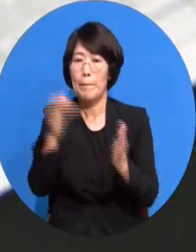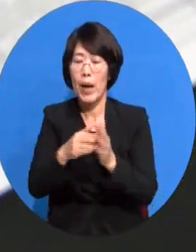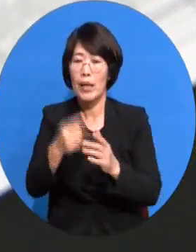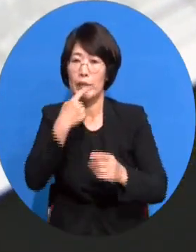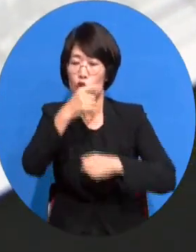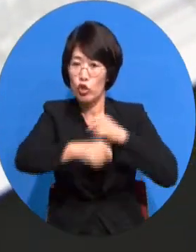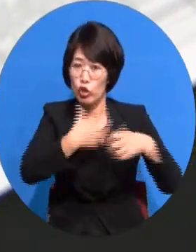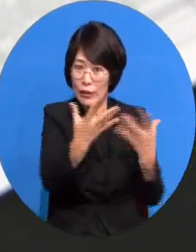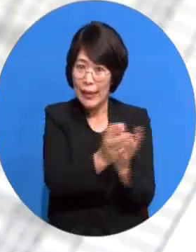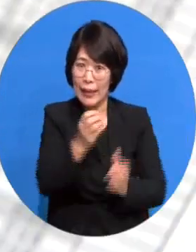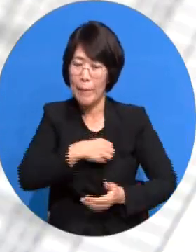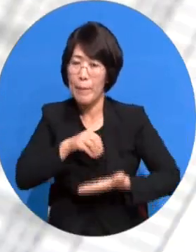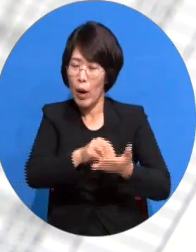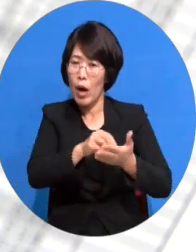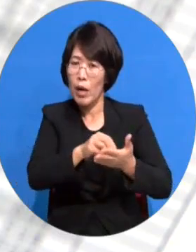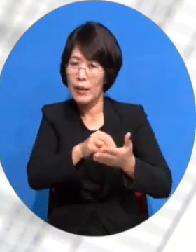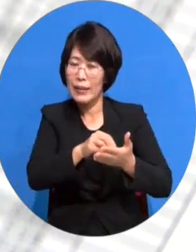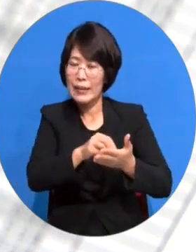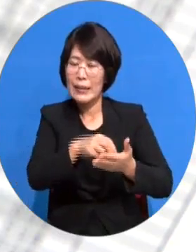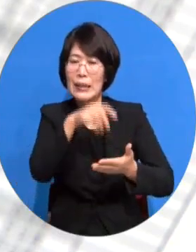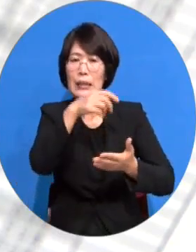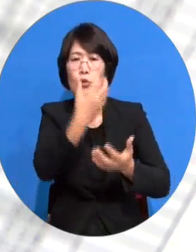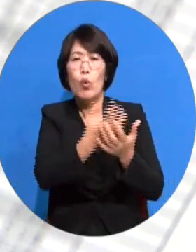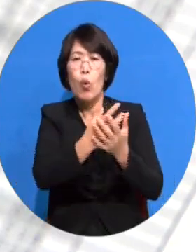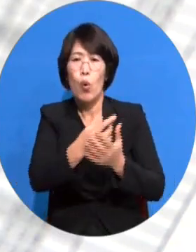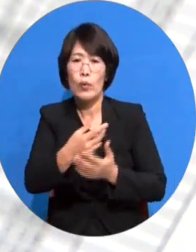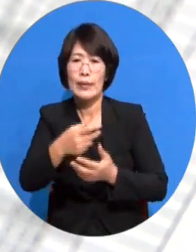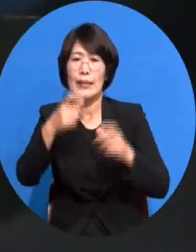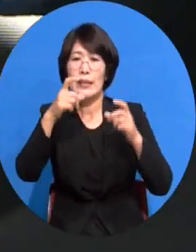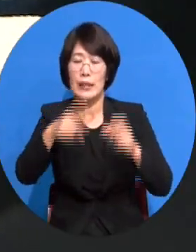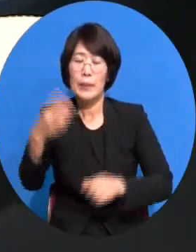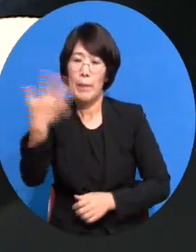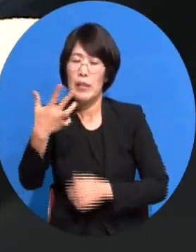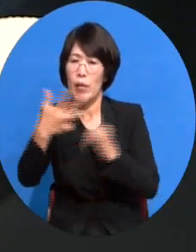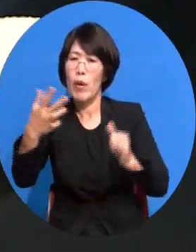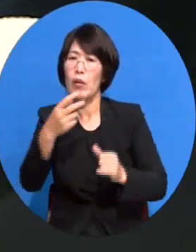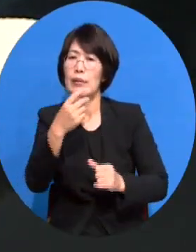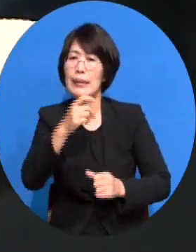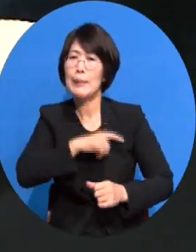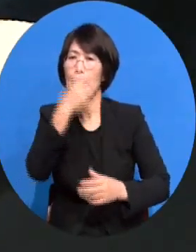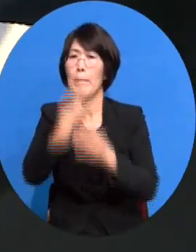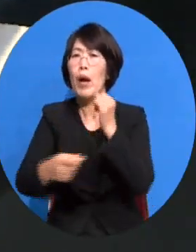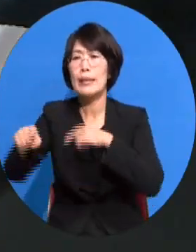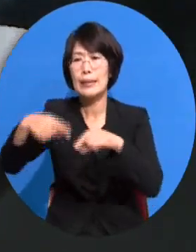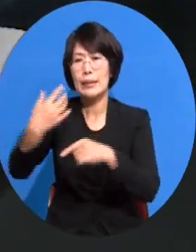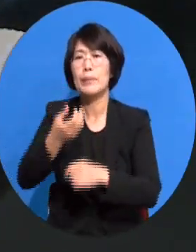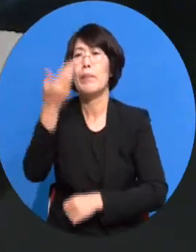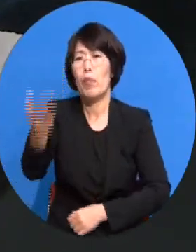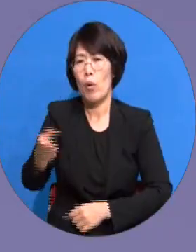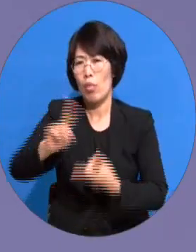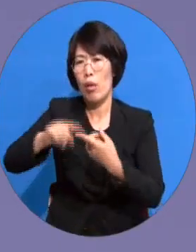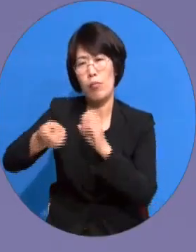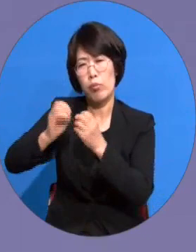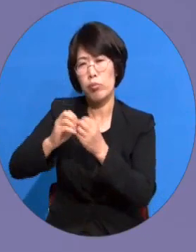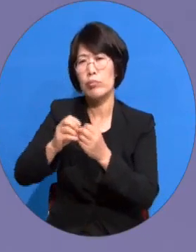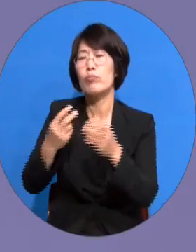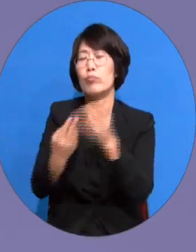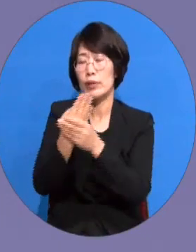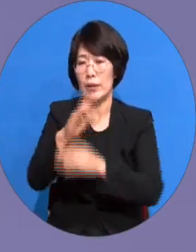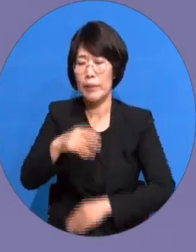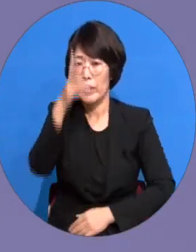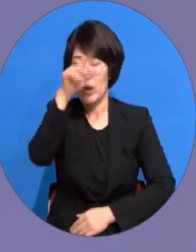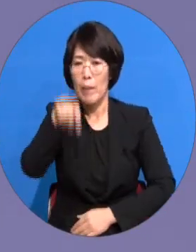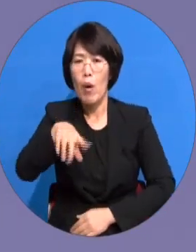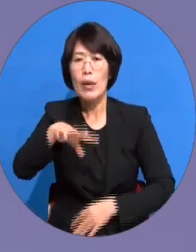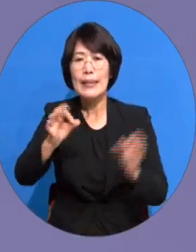입당원서를 기초로 한 목포 시민 8천여 명의 개인정보가 지역 정치권에서 유출되고 가공됐던 겁니다. 경찰은